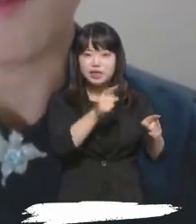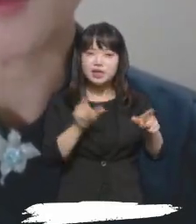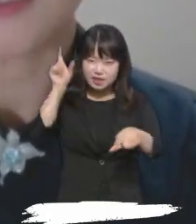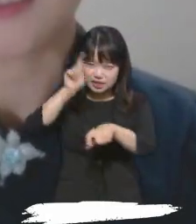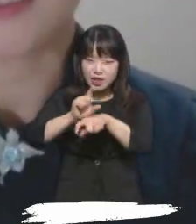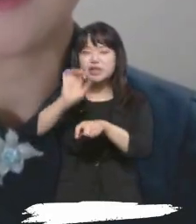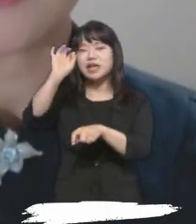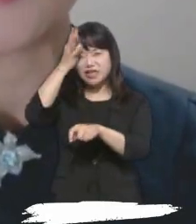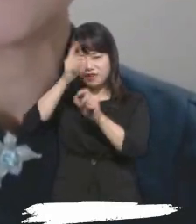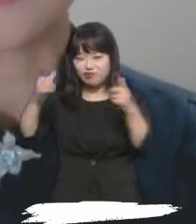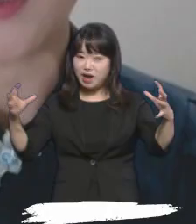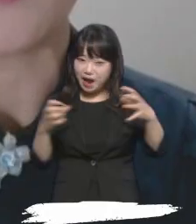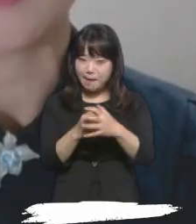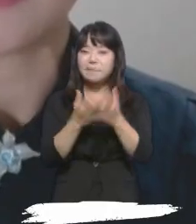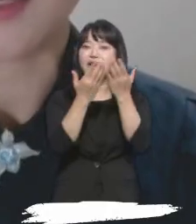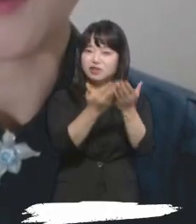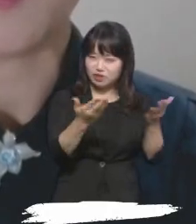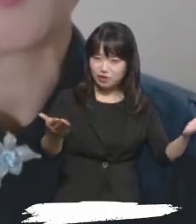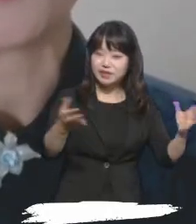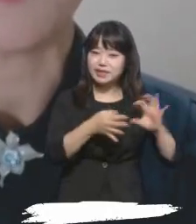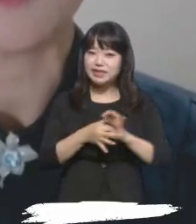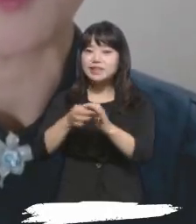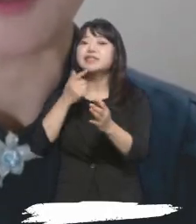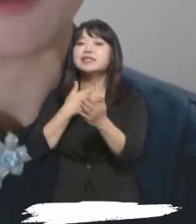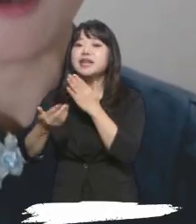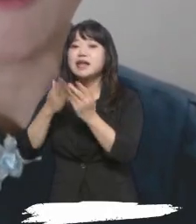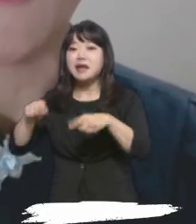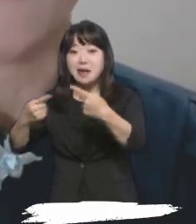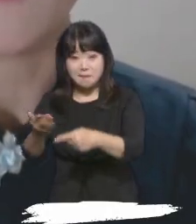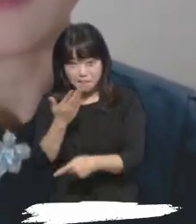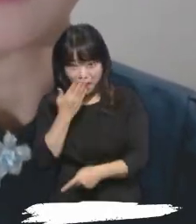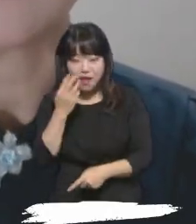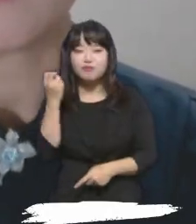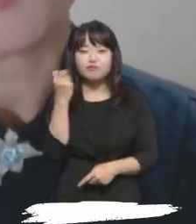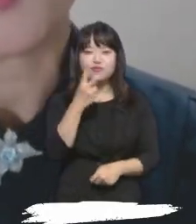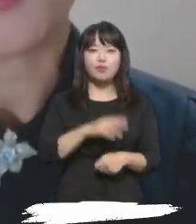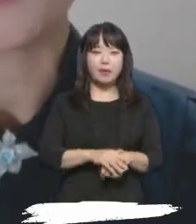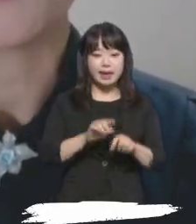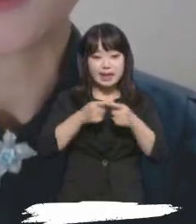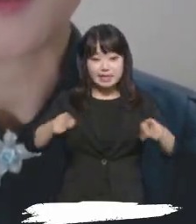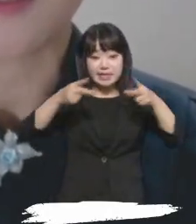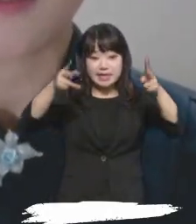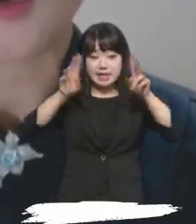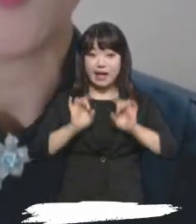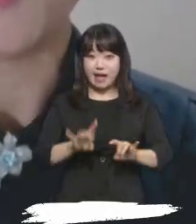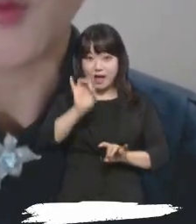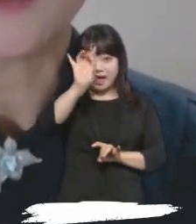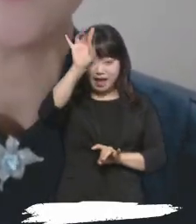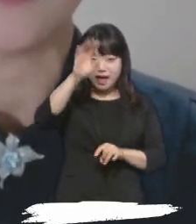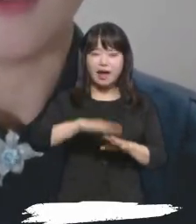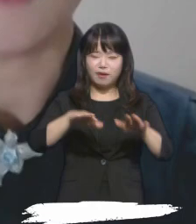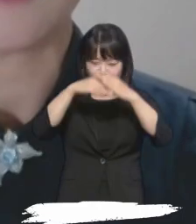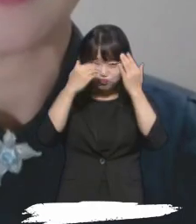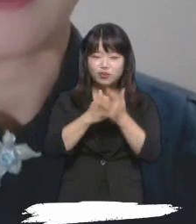예술을 접목시킨 전시 연계 체험 프로그램들도 있고요. 각 층별로 이루어지고 있어서 모든 연령층에